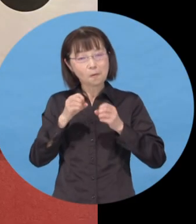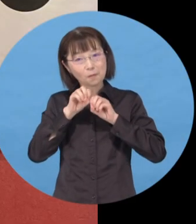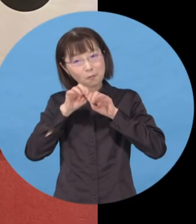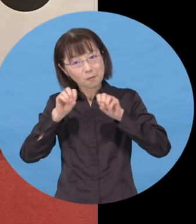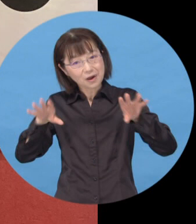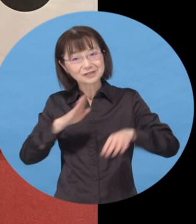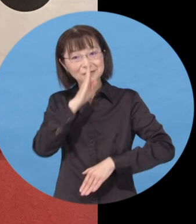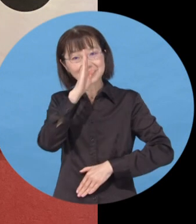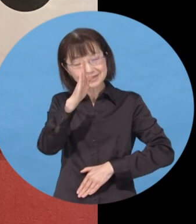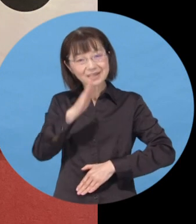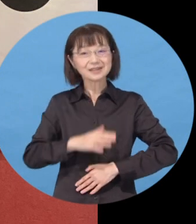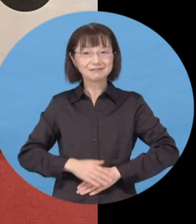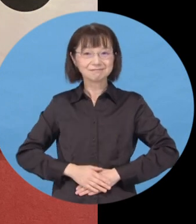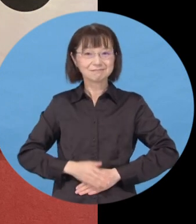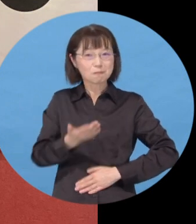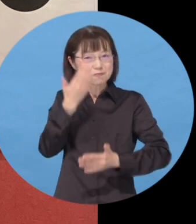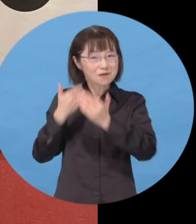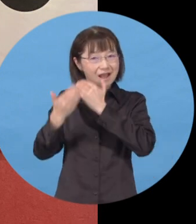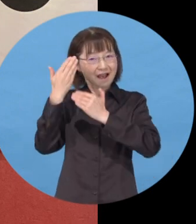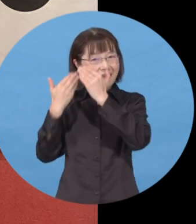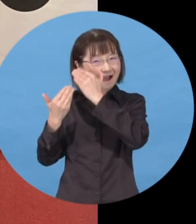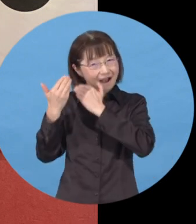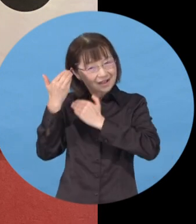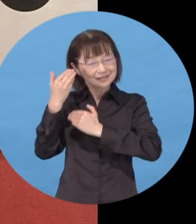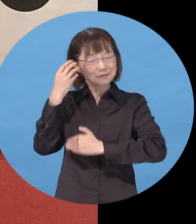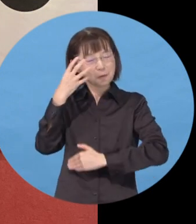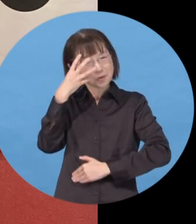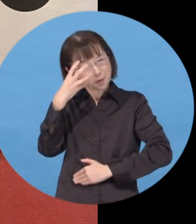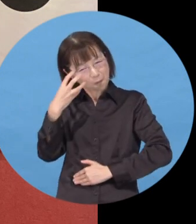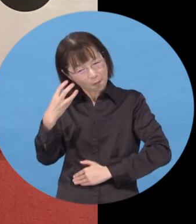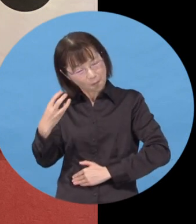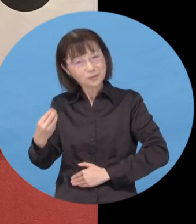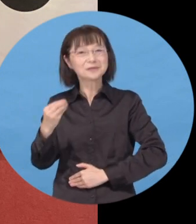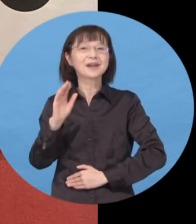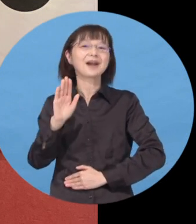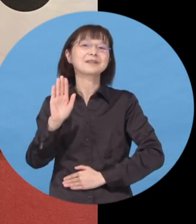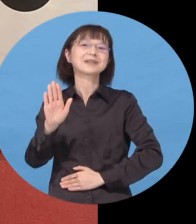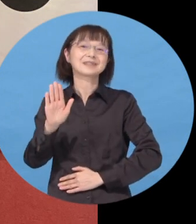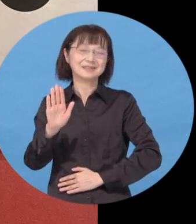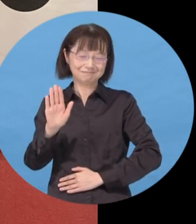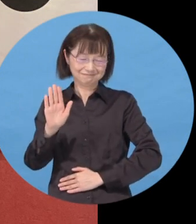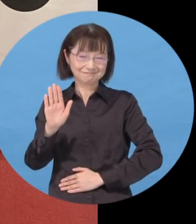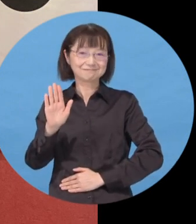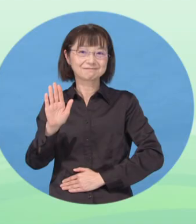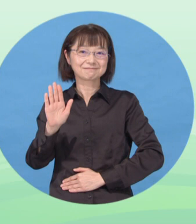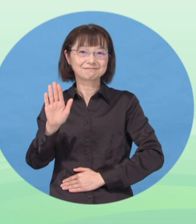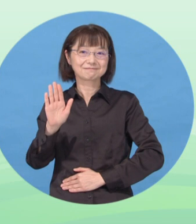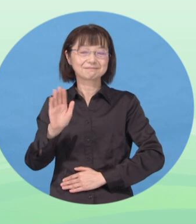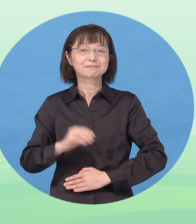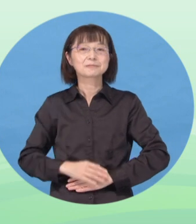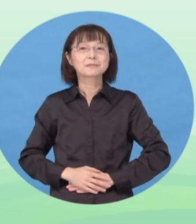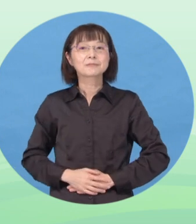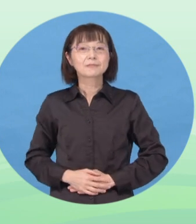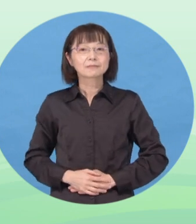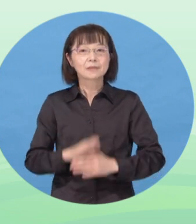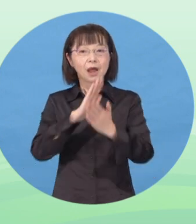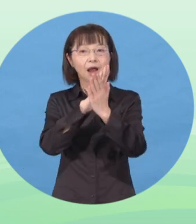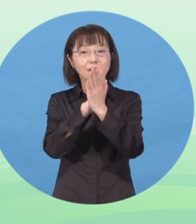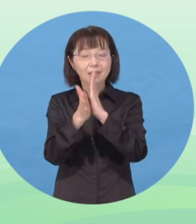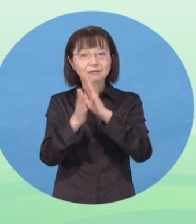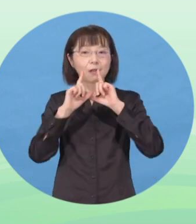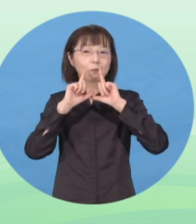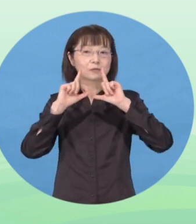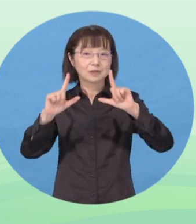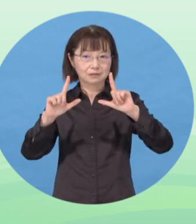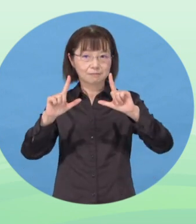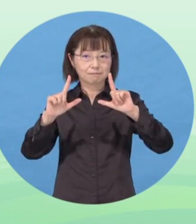戦国時代にタイムスリップ、伊佐湾温泉の新たな魅力を感じました。 県からのお知らせです